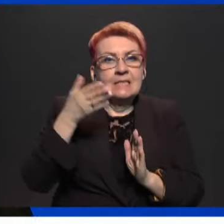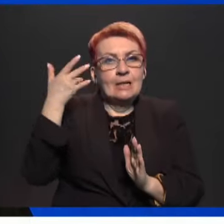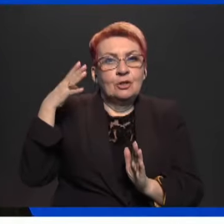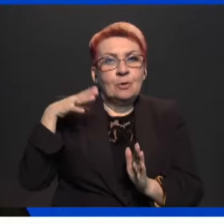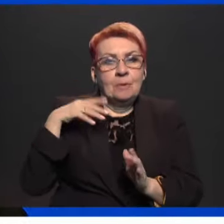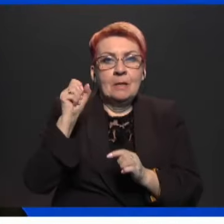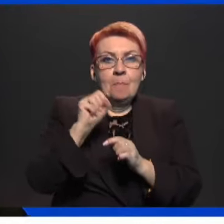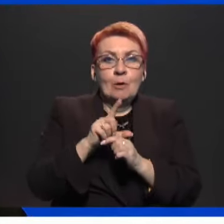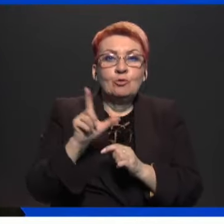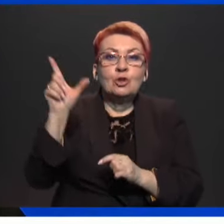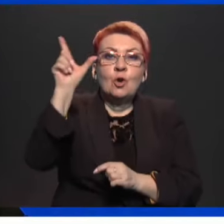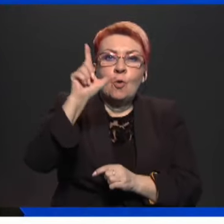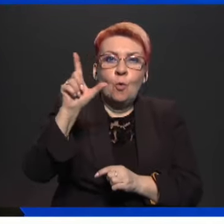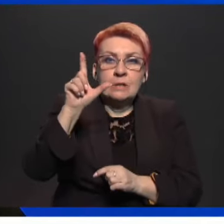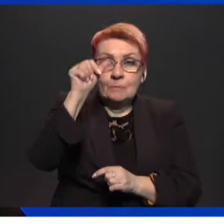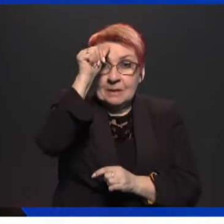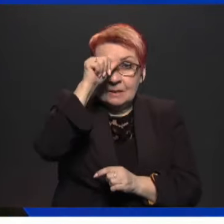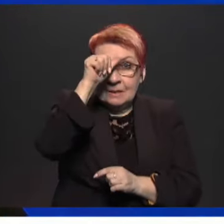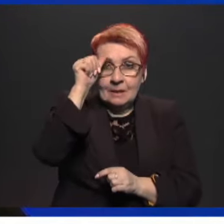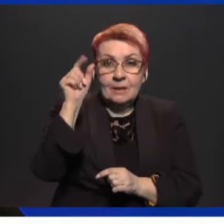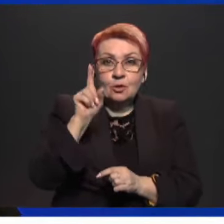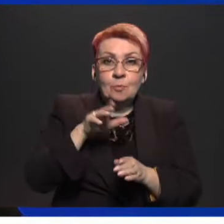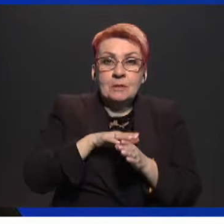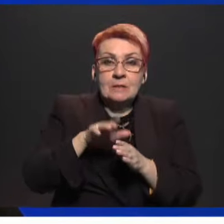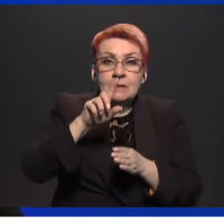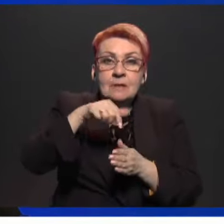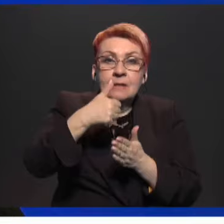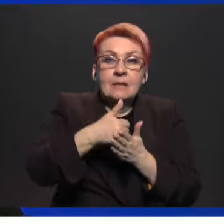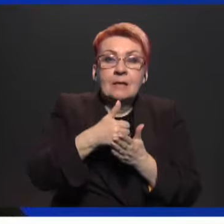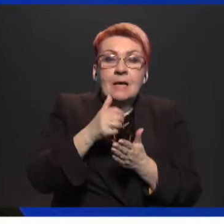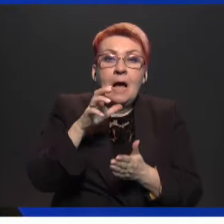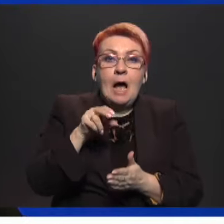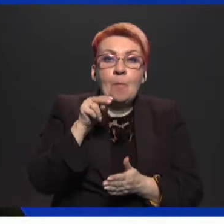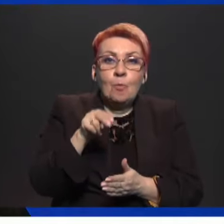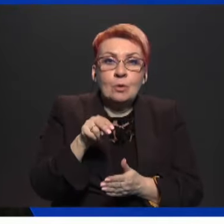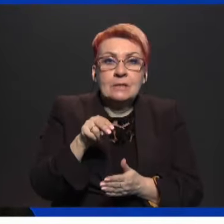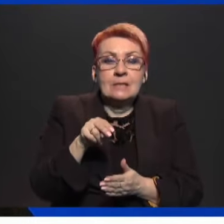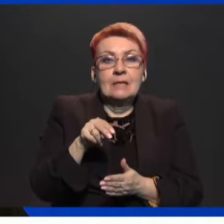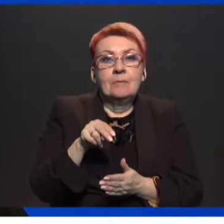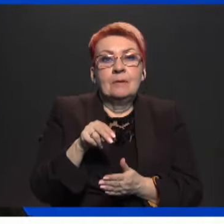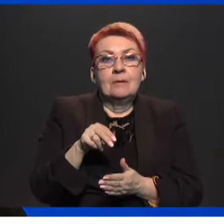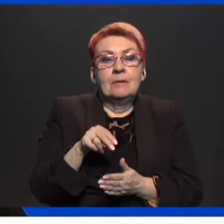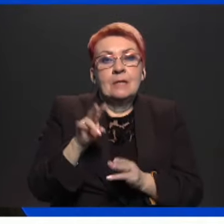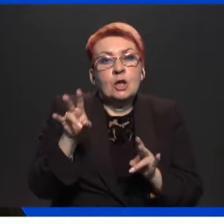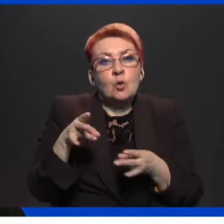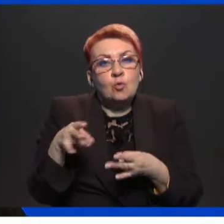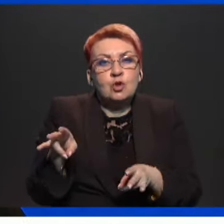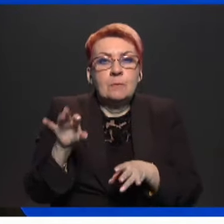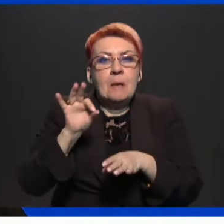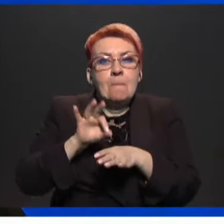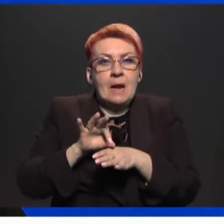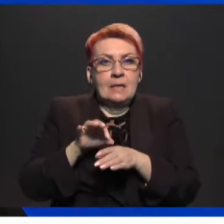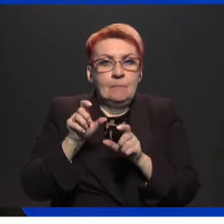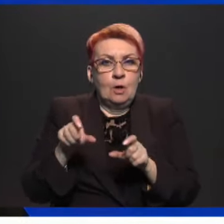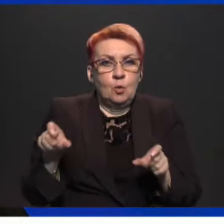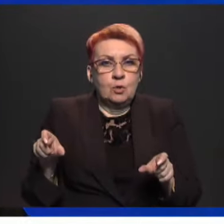поручено Господом, чтобы совершали его апостолы над больными недужными людьми, и оно должно совершаться, когда